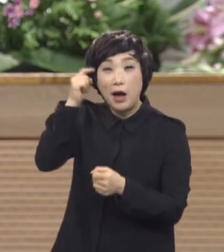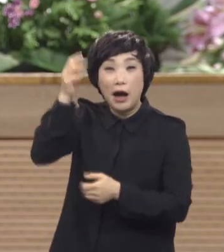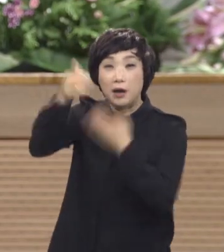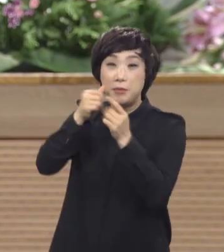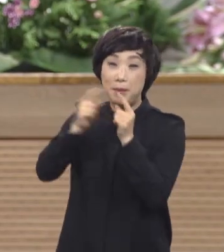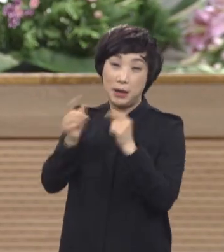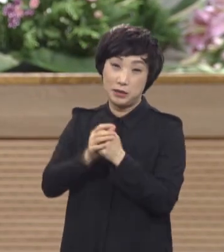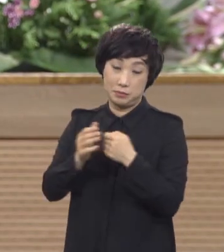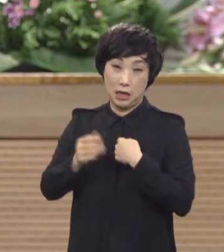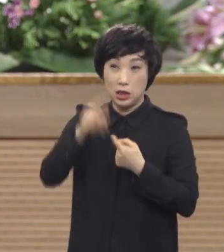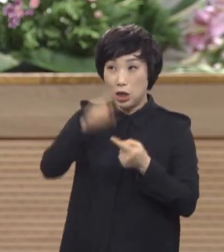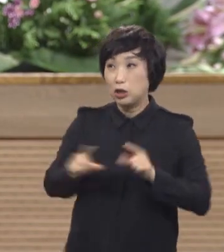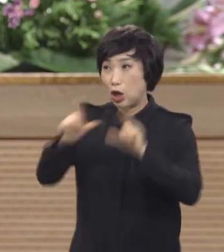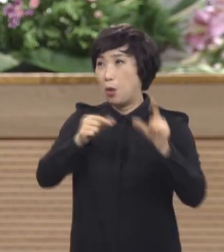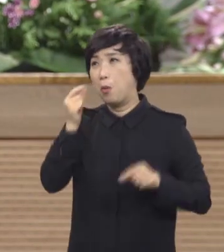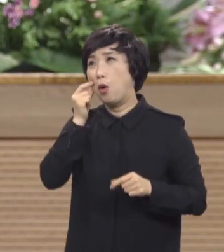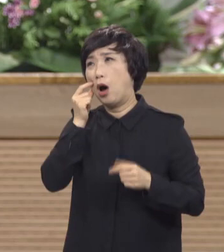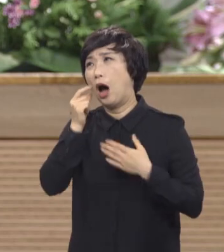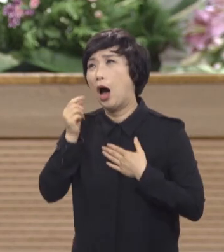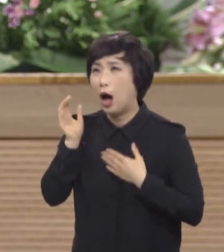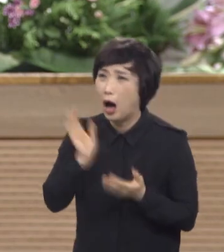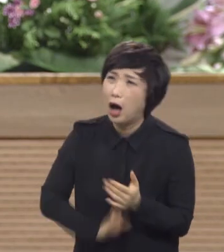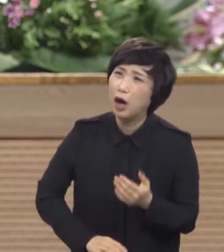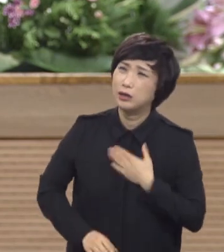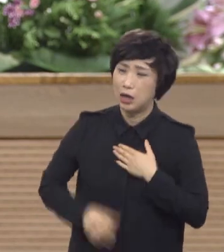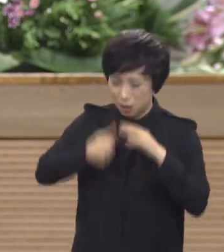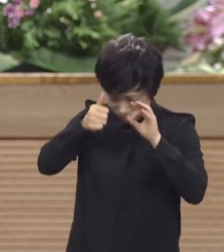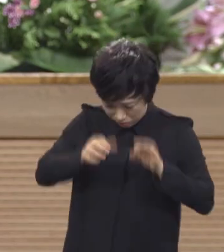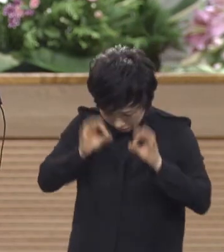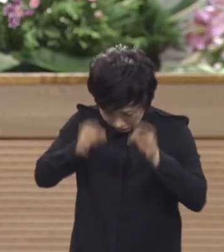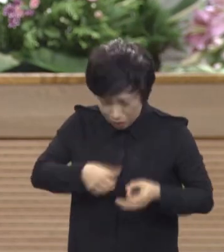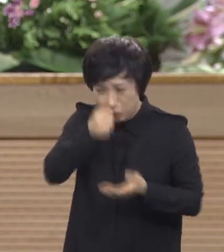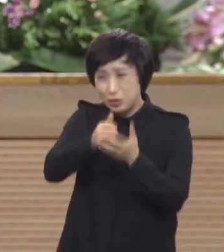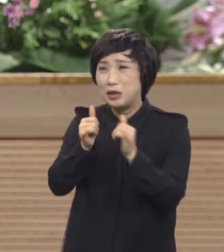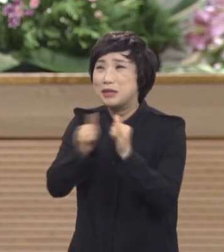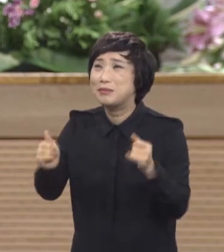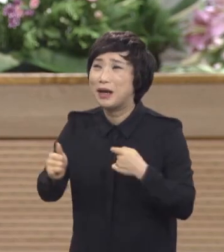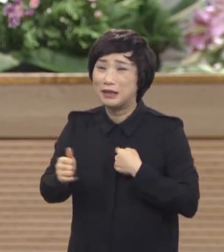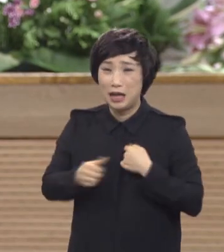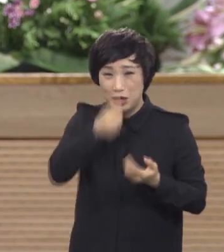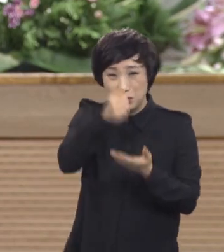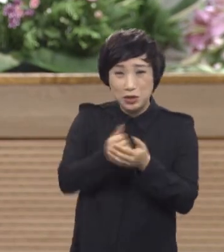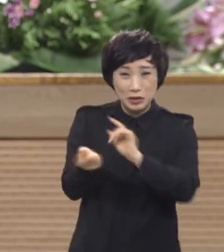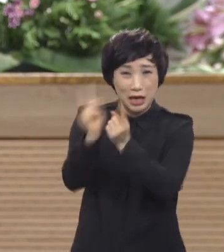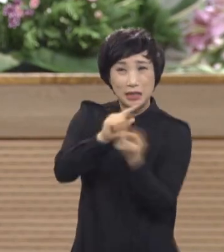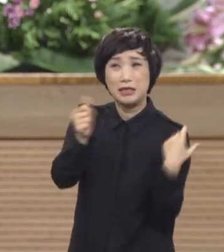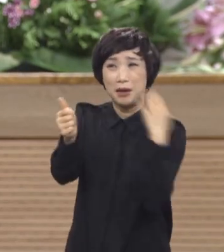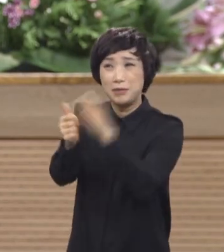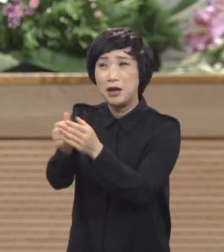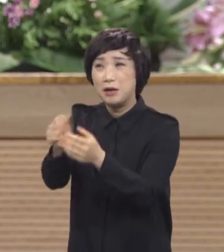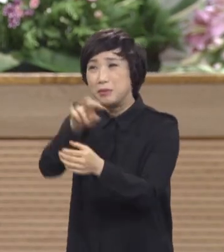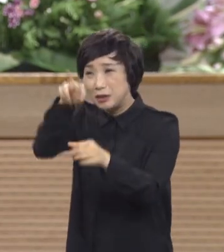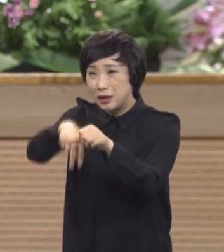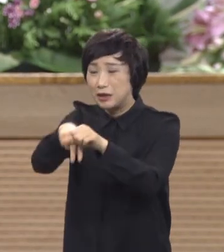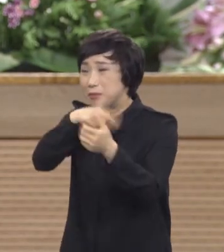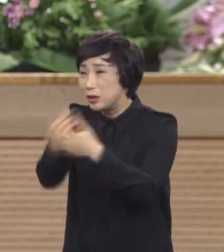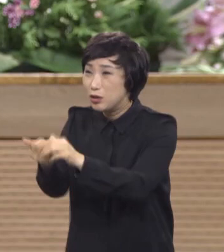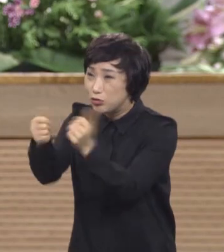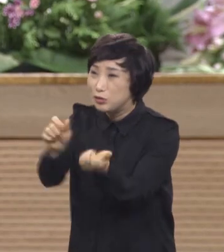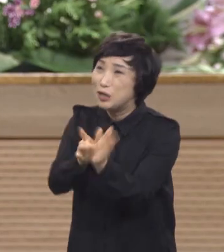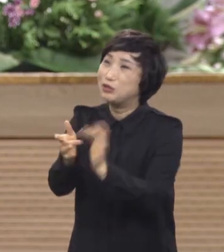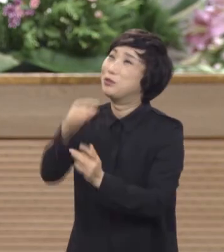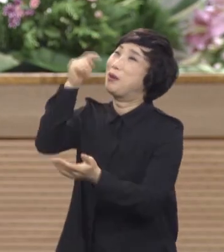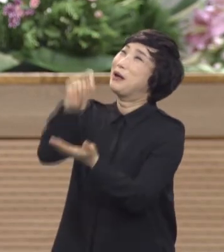앞에 나는 그대로 못산 죄인임을 깨달았고 그리고 내 죄를 위해 피 흘리신 예수들을 발견하게 되었고